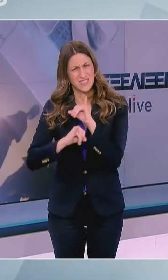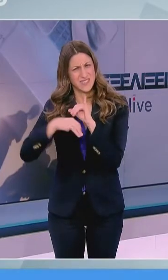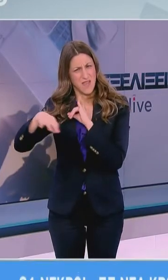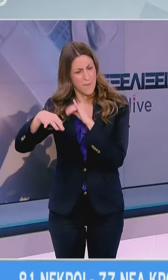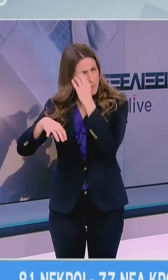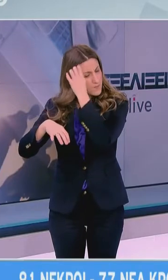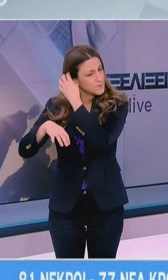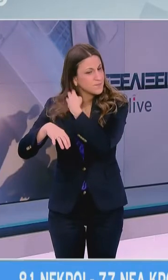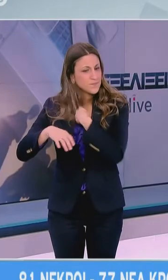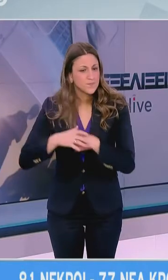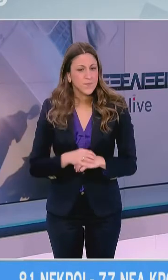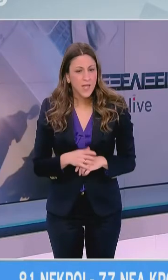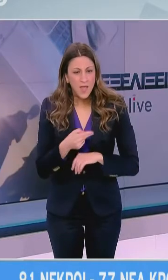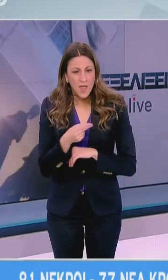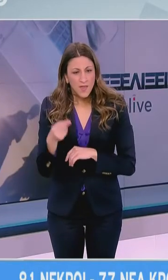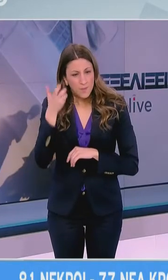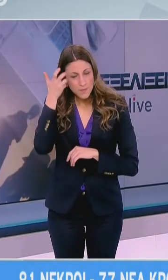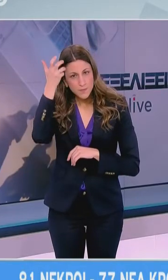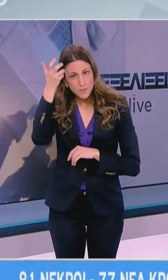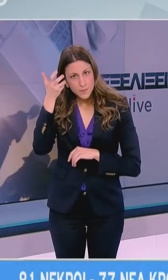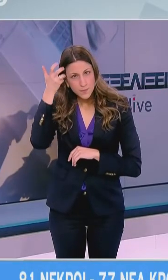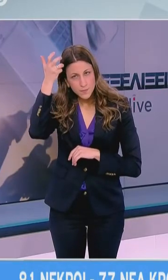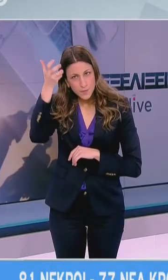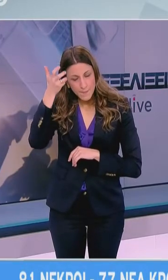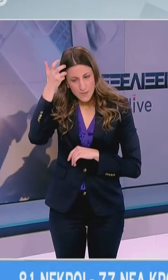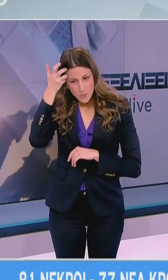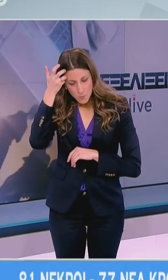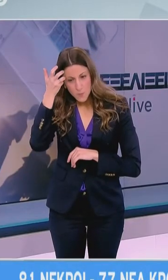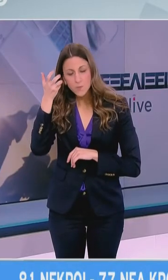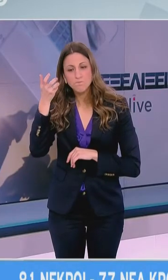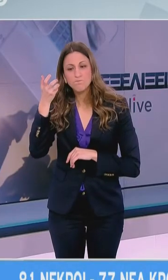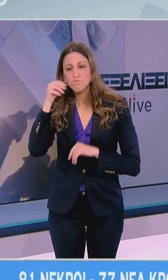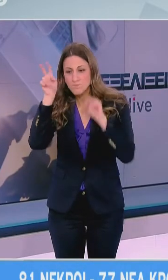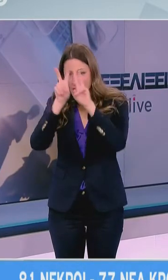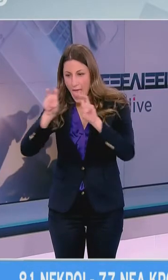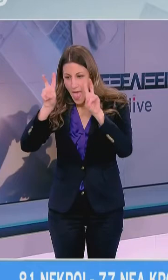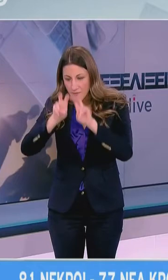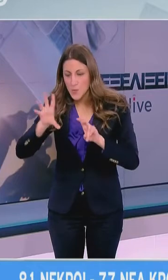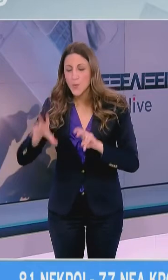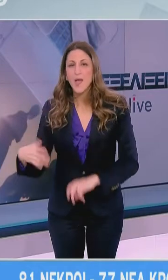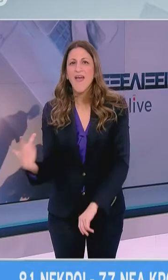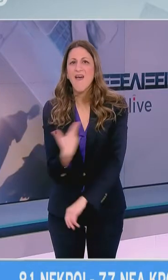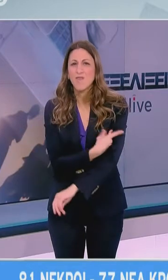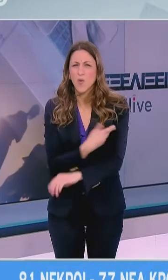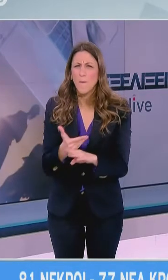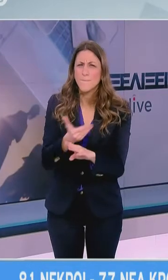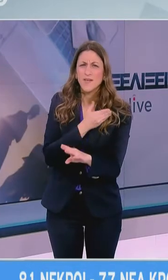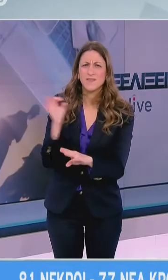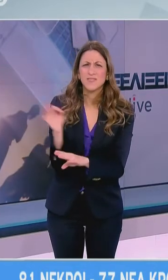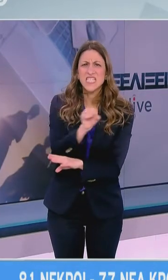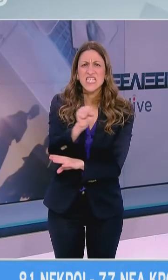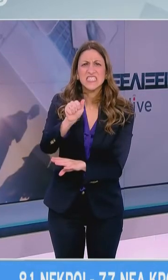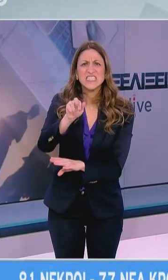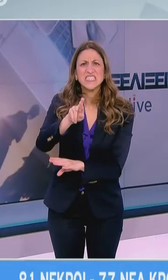της επιστημονικής πληροφόρησης για το νέο κορονοϊό από τους συγγενείς του SARS και MERS, είχαν δημιουργηθεί εμβόλια για αυτούς? Τι έχει αλλάξει και